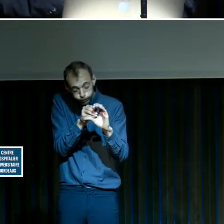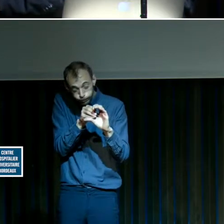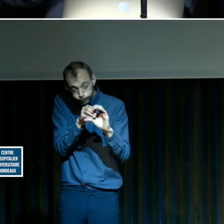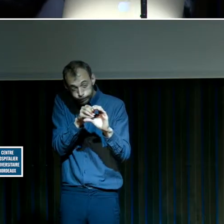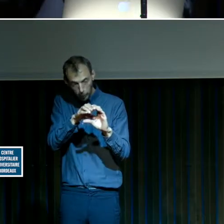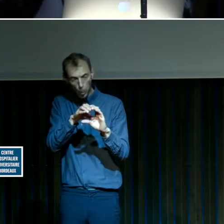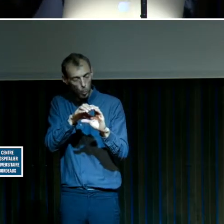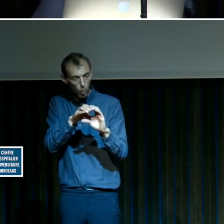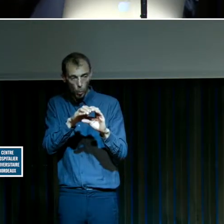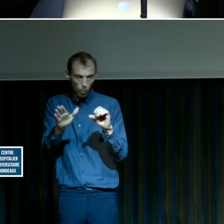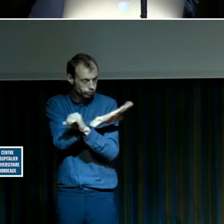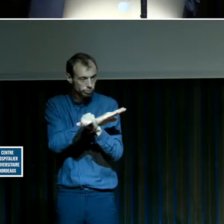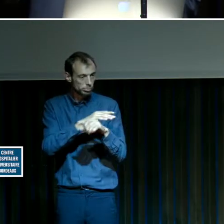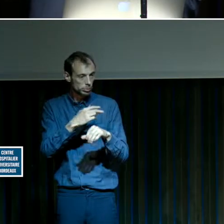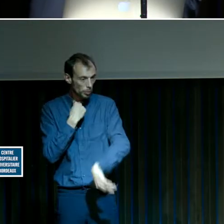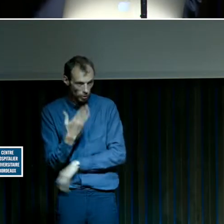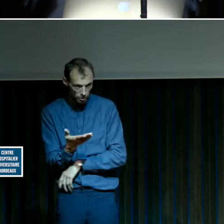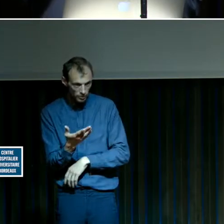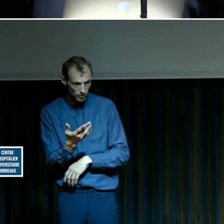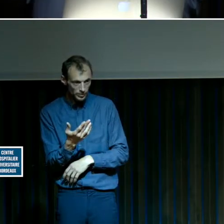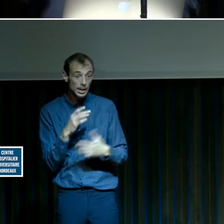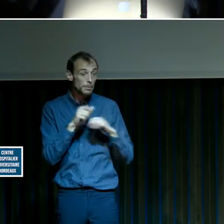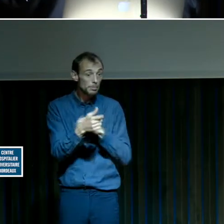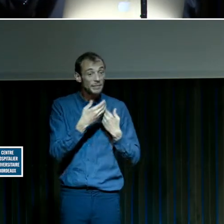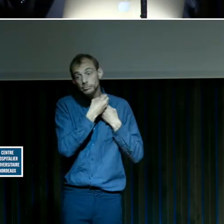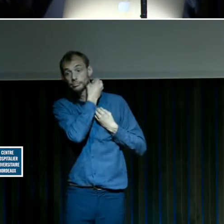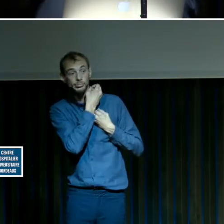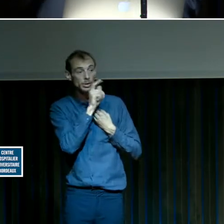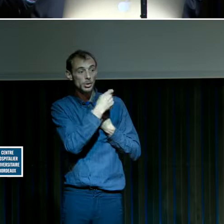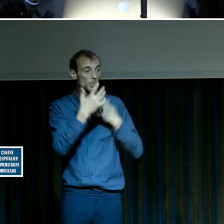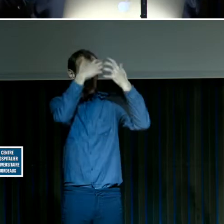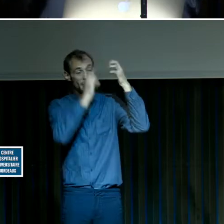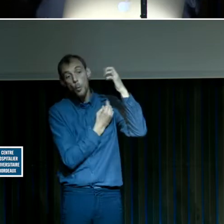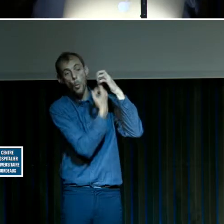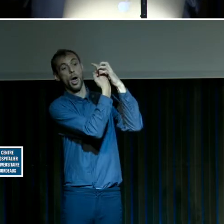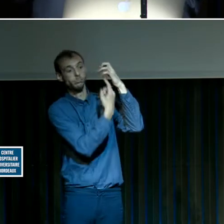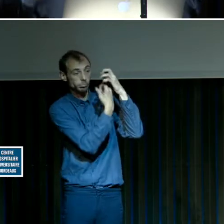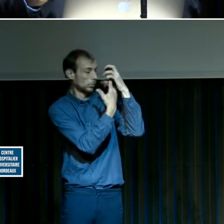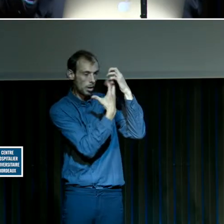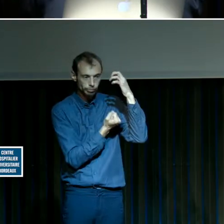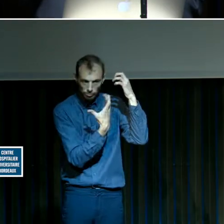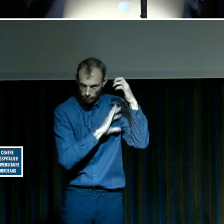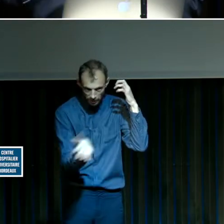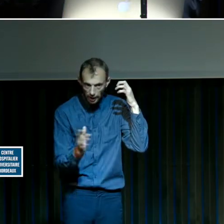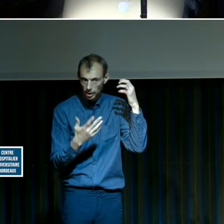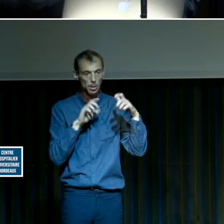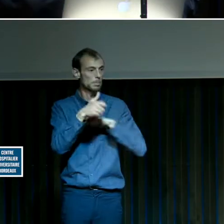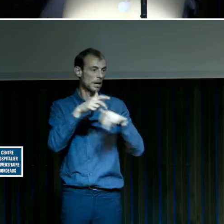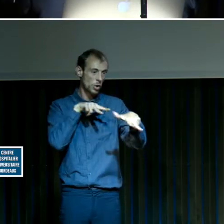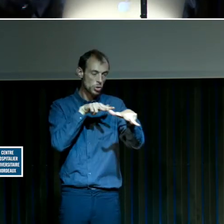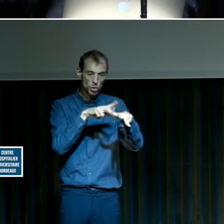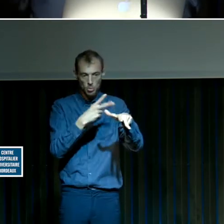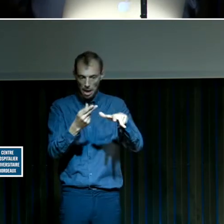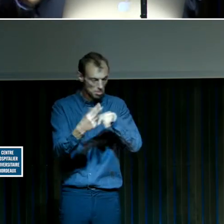boucher. Et toute la partie du cerveau qui est irriguée par cette artère-là n'est plus irriguée, les neurones tombent en panne, la paralysie ou la perte